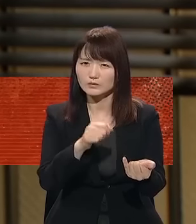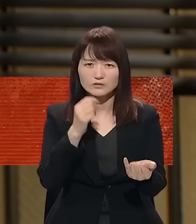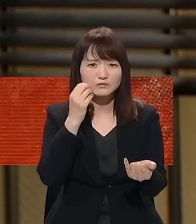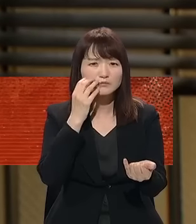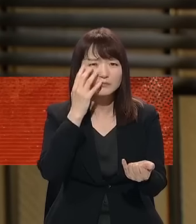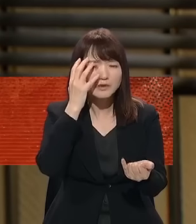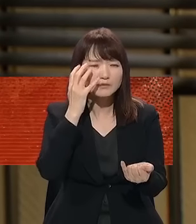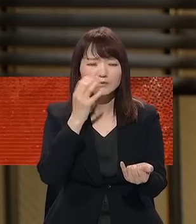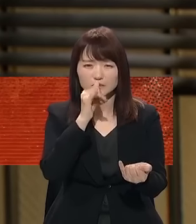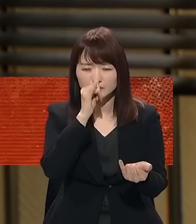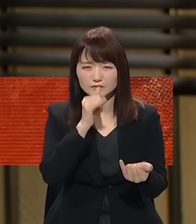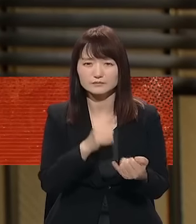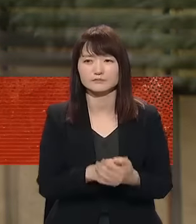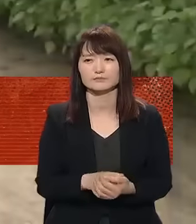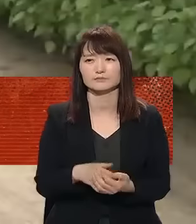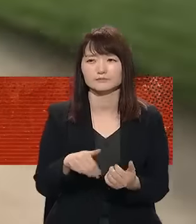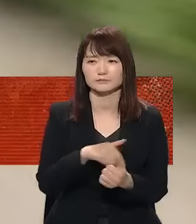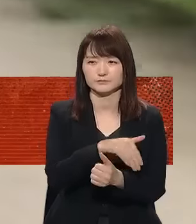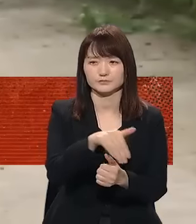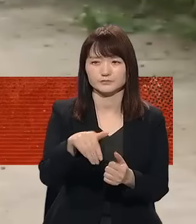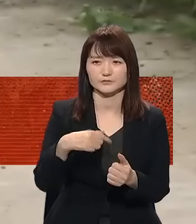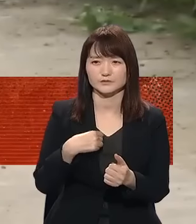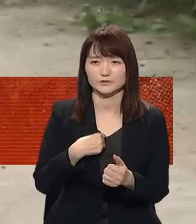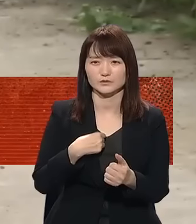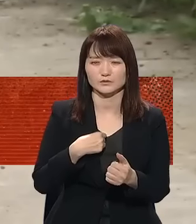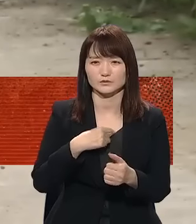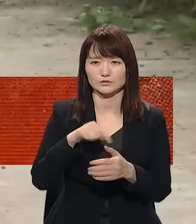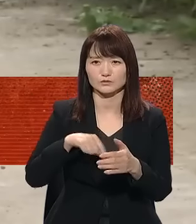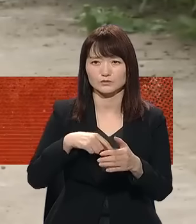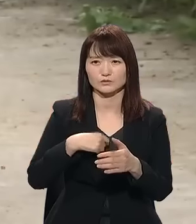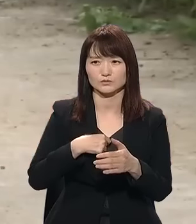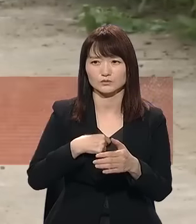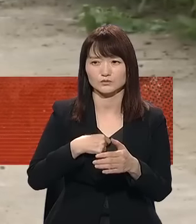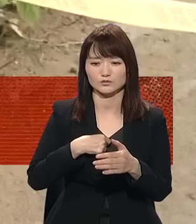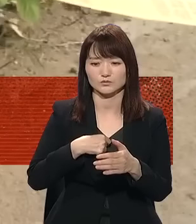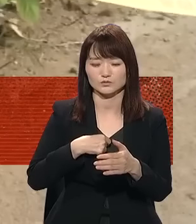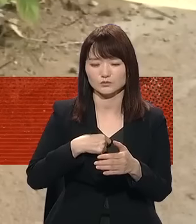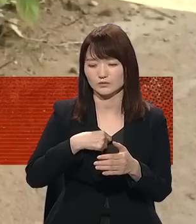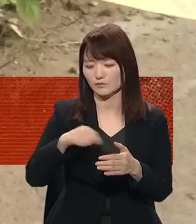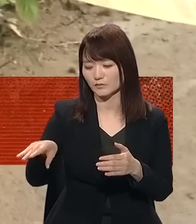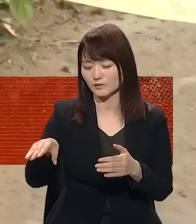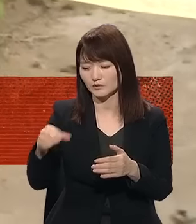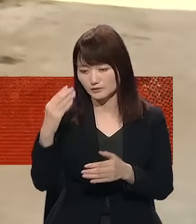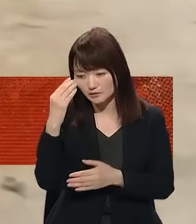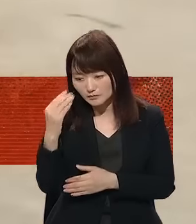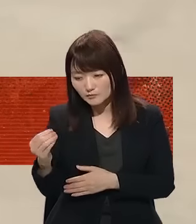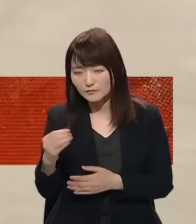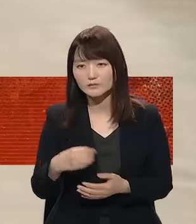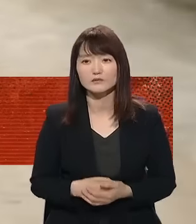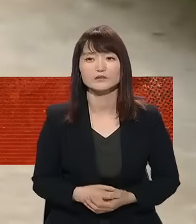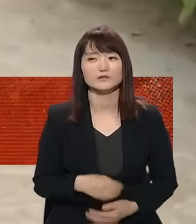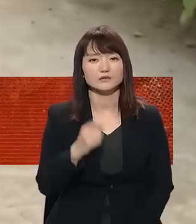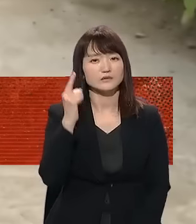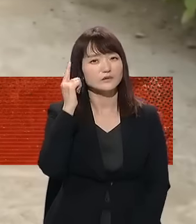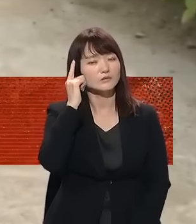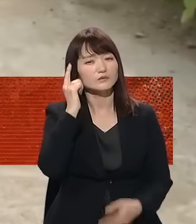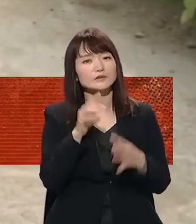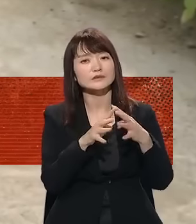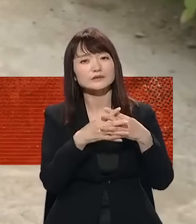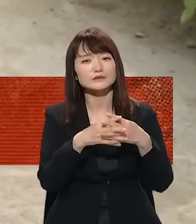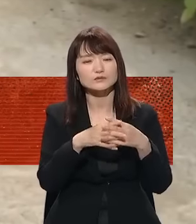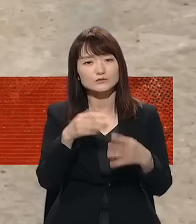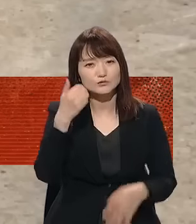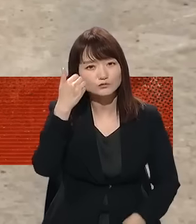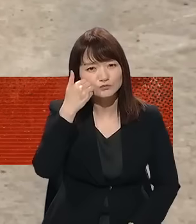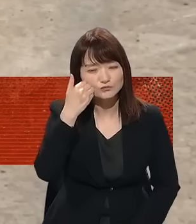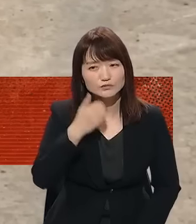많았고요 그다음에 주변에 뭐 옷가지 속옷 이런 것들은이 주변에서 발견이 됐습니다 그런데 휴대전 지갑 런 신원을 알 수 있는